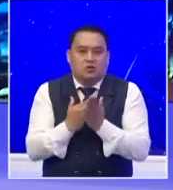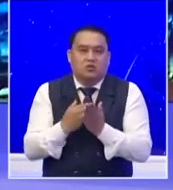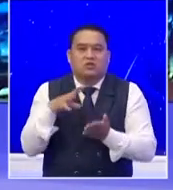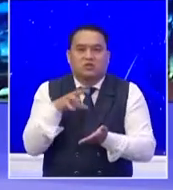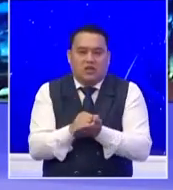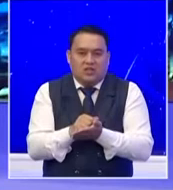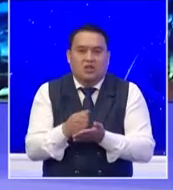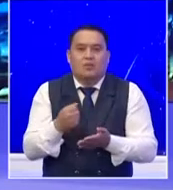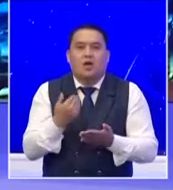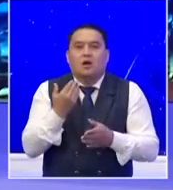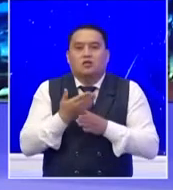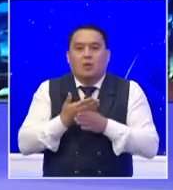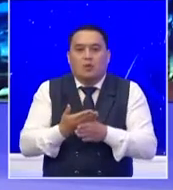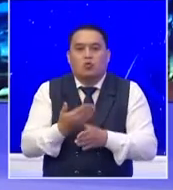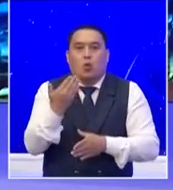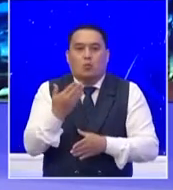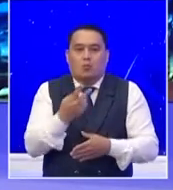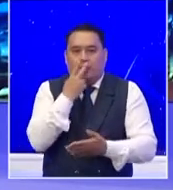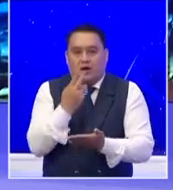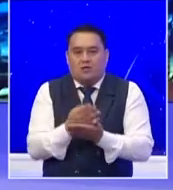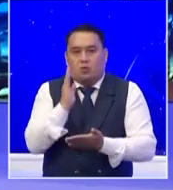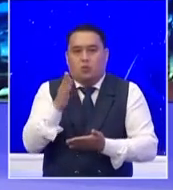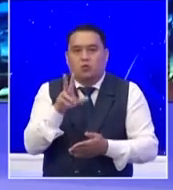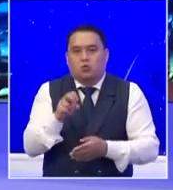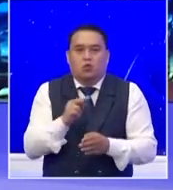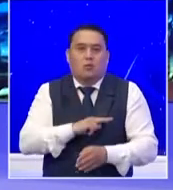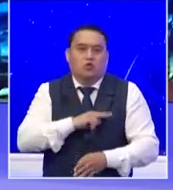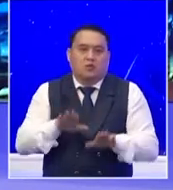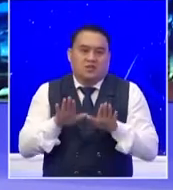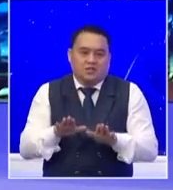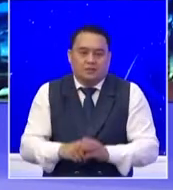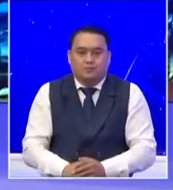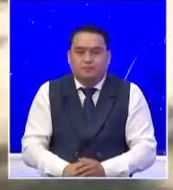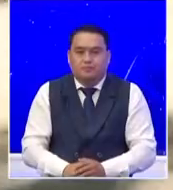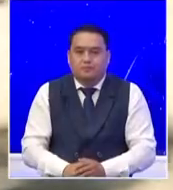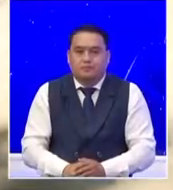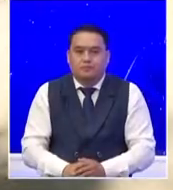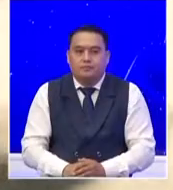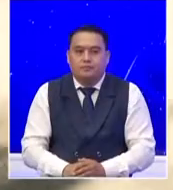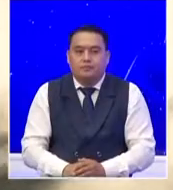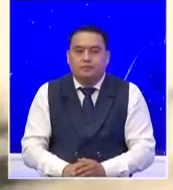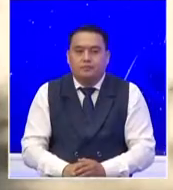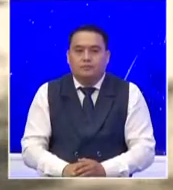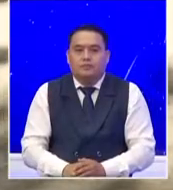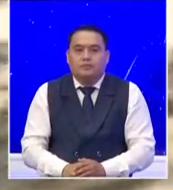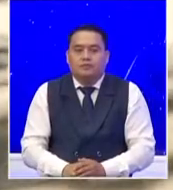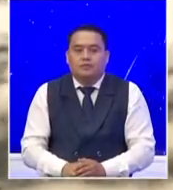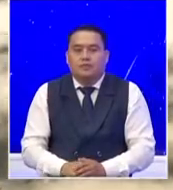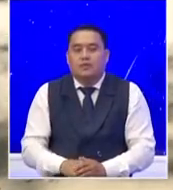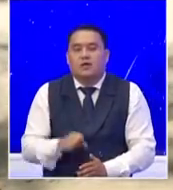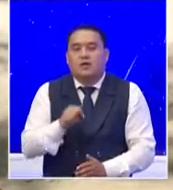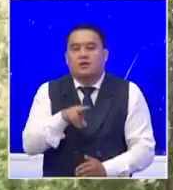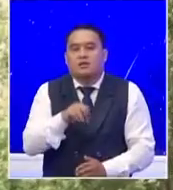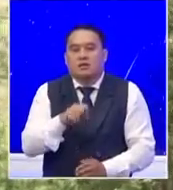«Дорожная карта занятости». Благодаря этому появится более 300 рабочих мест. Полгода назад штатную единицу Аслана